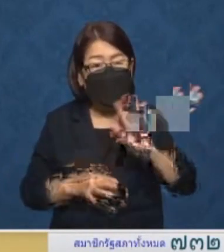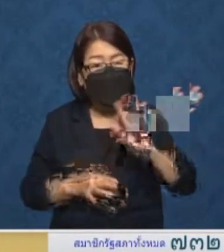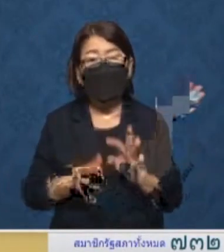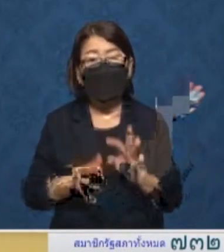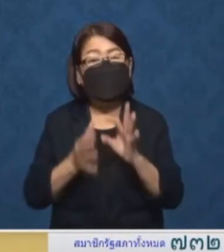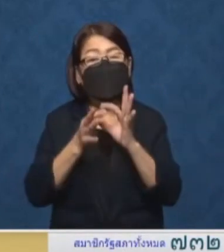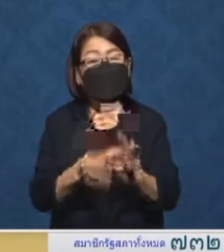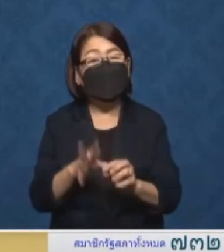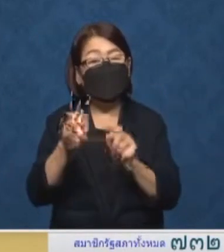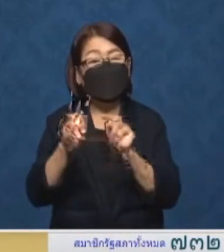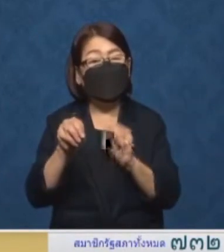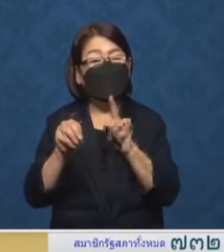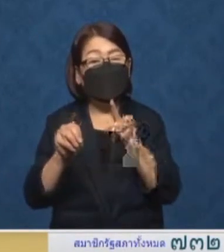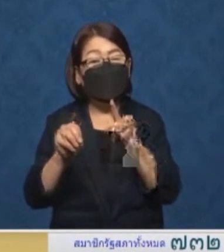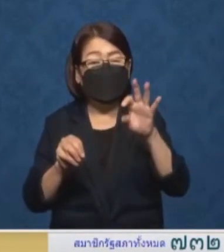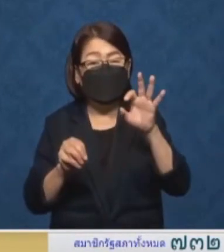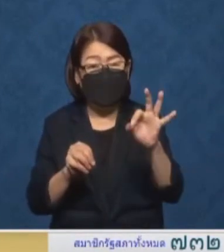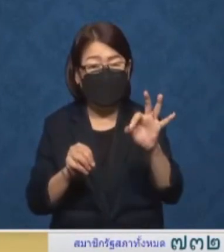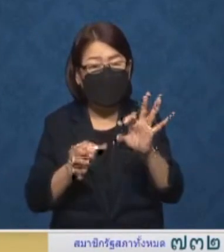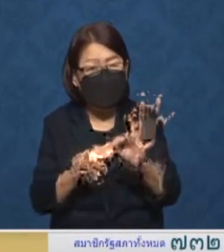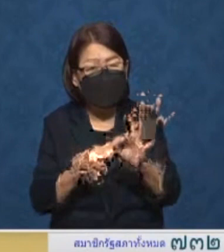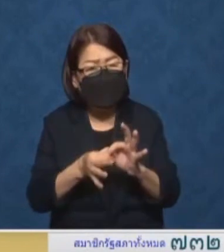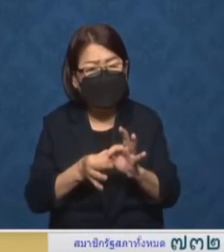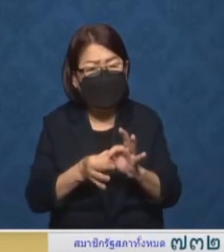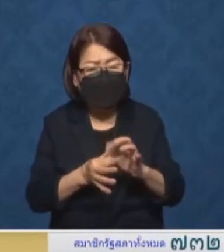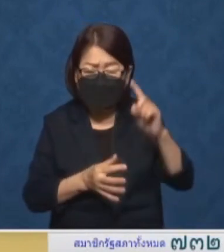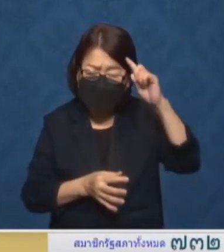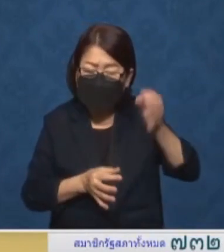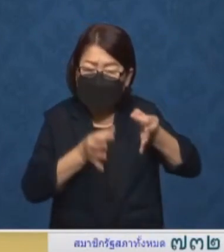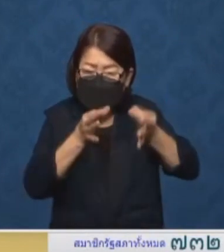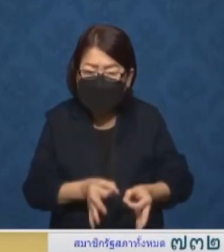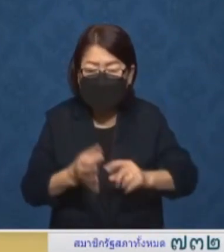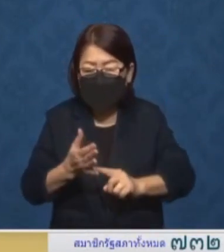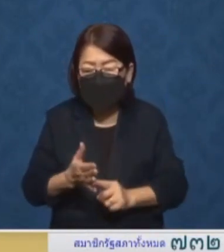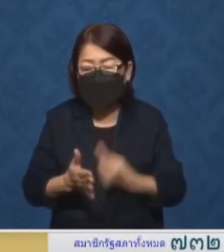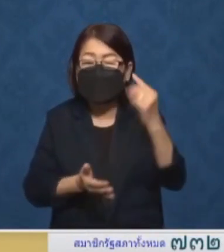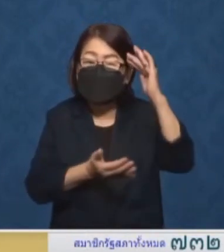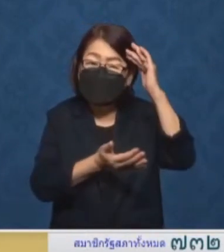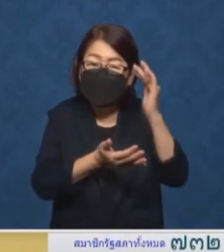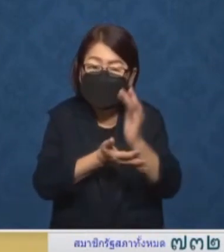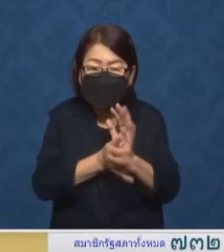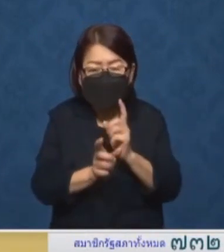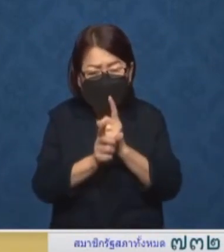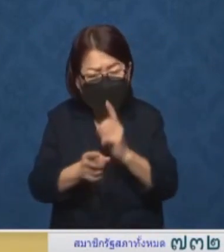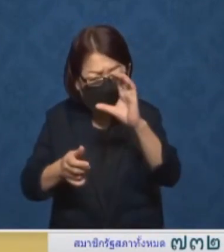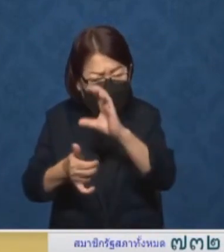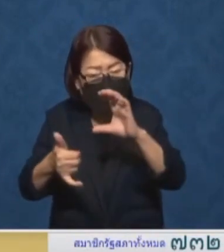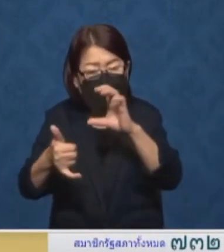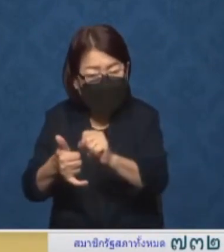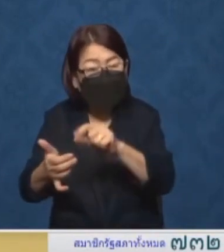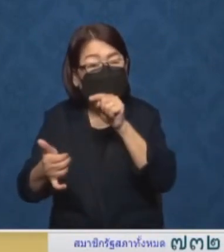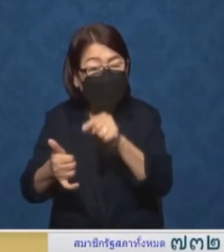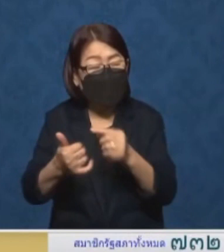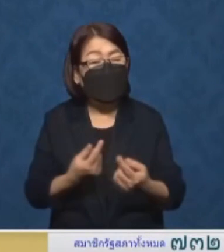านี้มันเป็นเรื่องของการใช้ดุลยพินิจตั้งแต่กระบวนการจับกุมขึ้นมาถ้าหากผู้